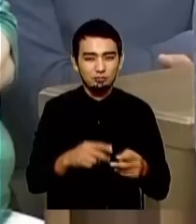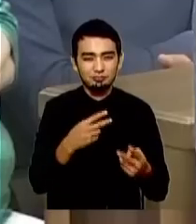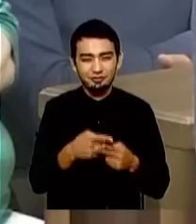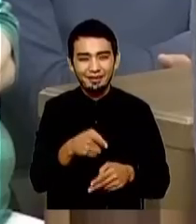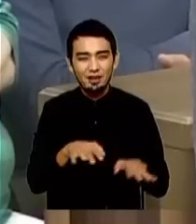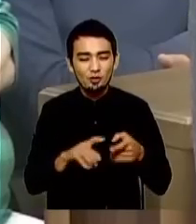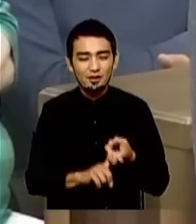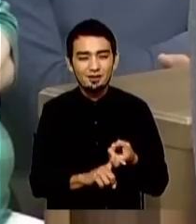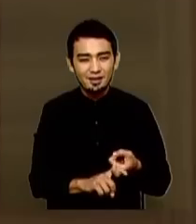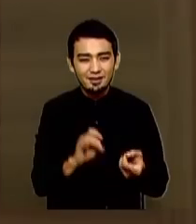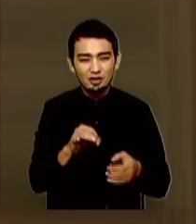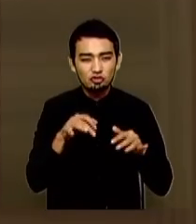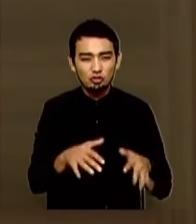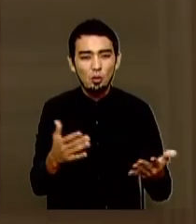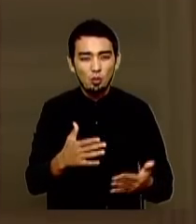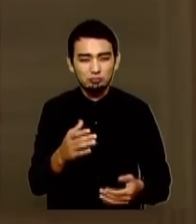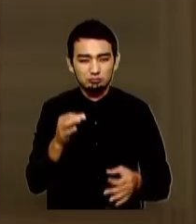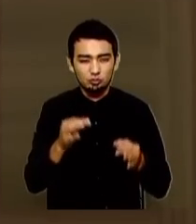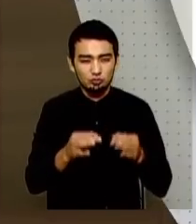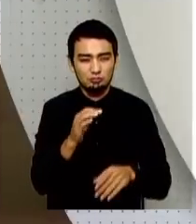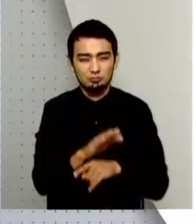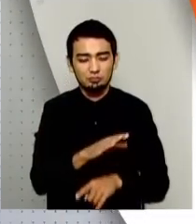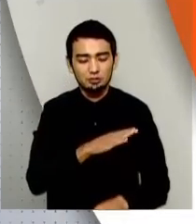делу? Какое решение в итоге вынес суд?